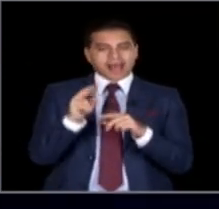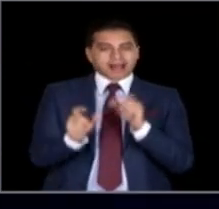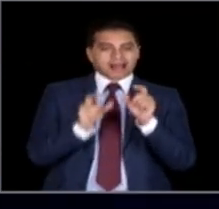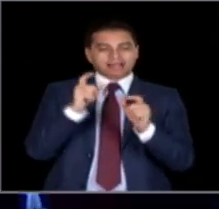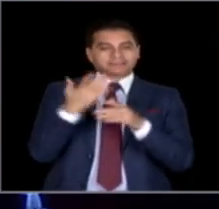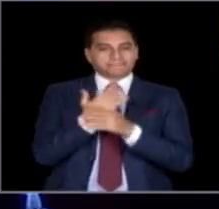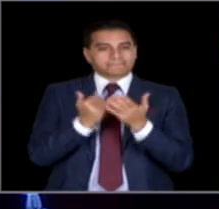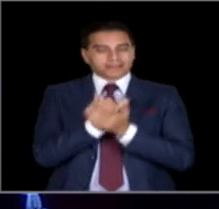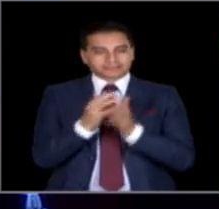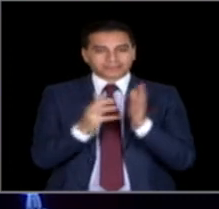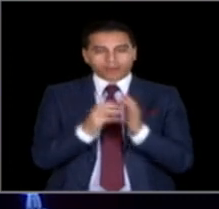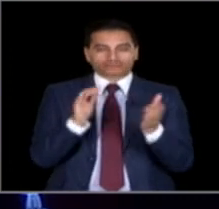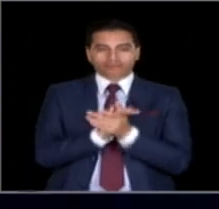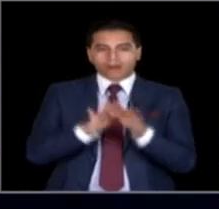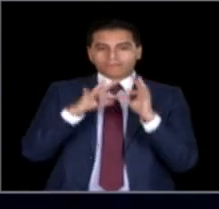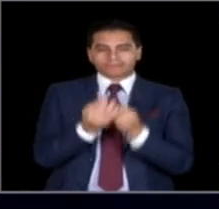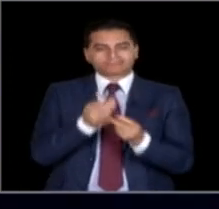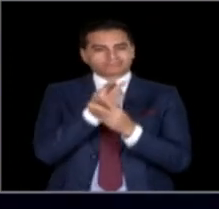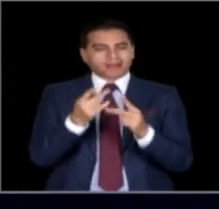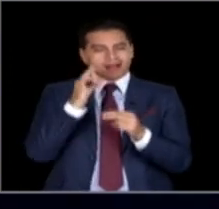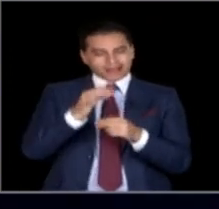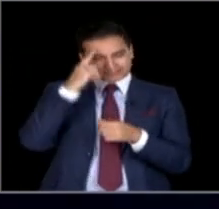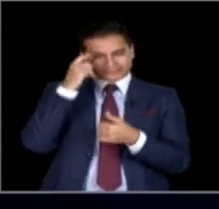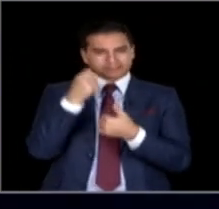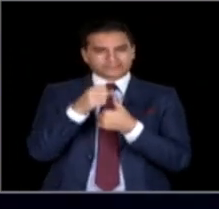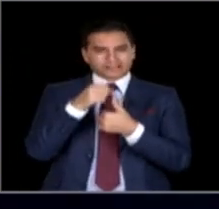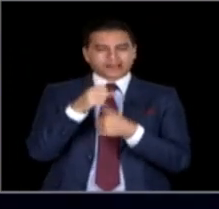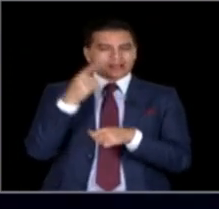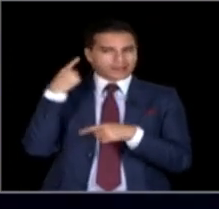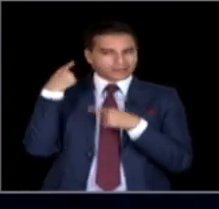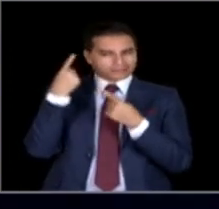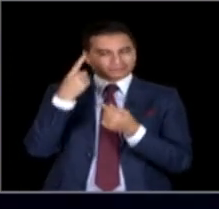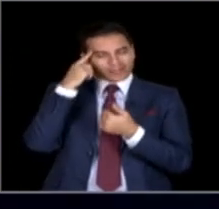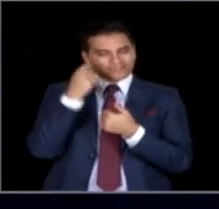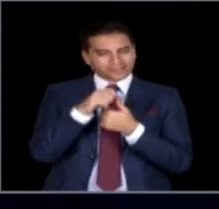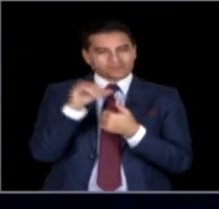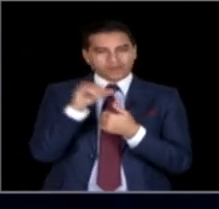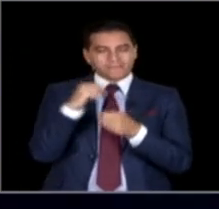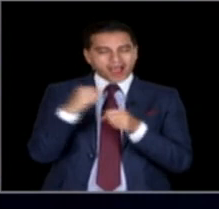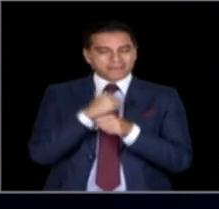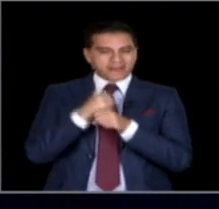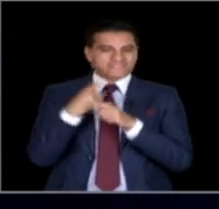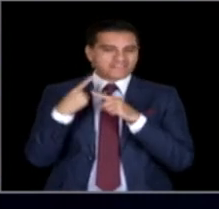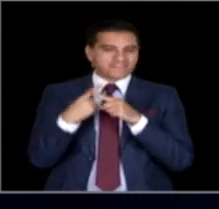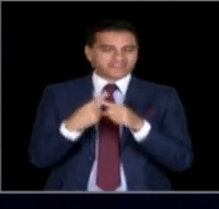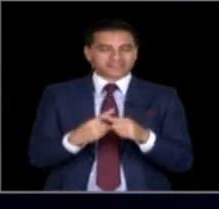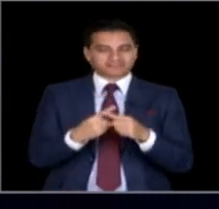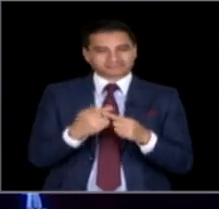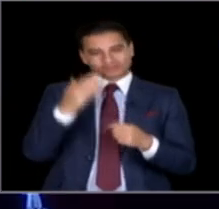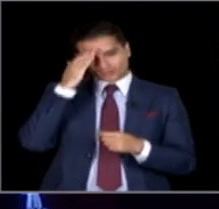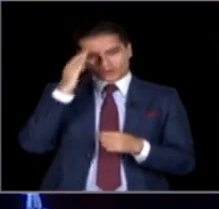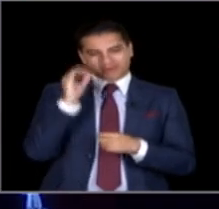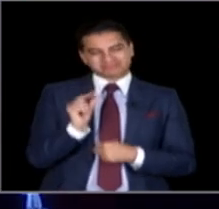جامعات، ولازم الحقيقة نفتكرهم ونفتكر إنجازاتهم خلال السنوات اللي